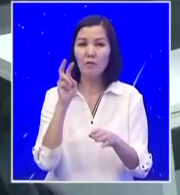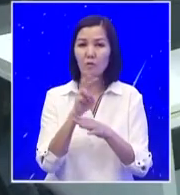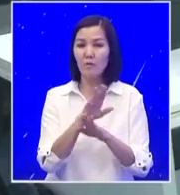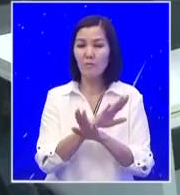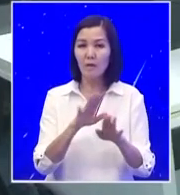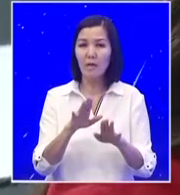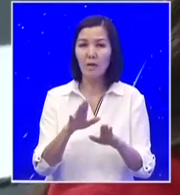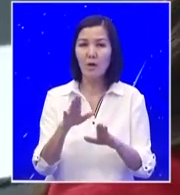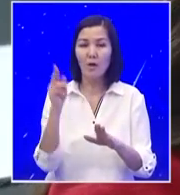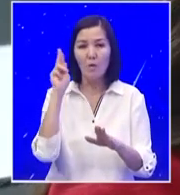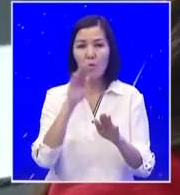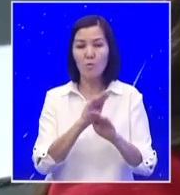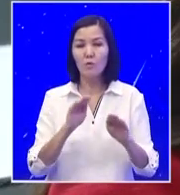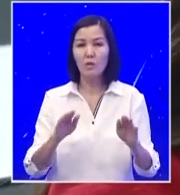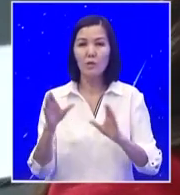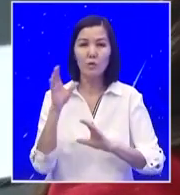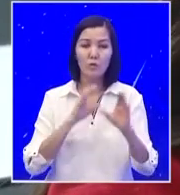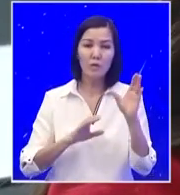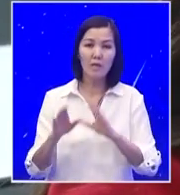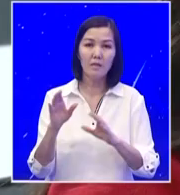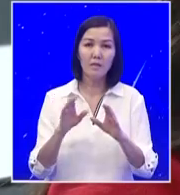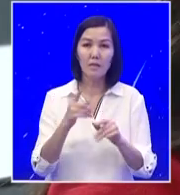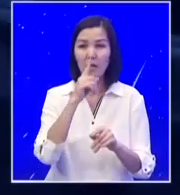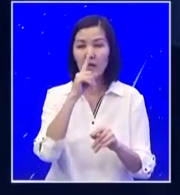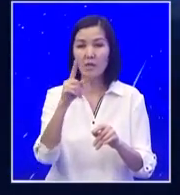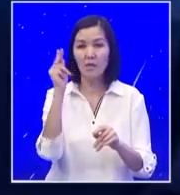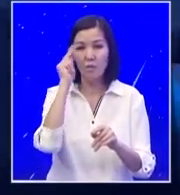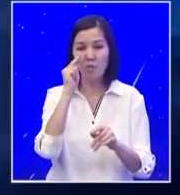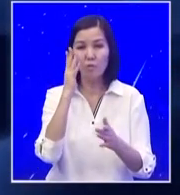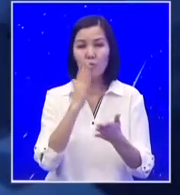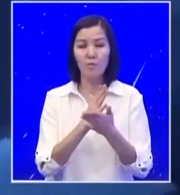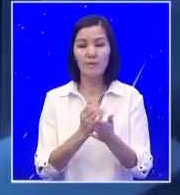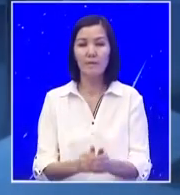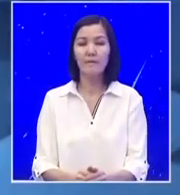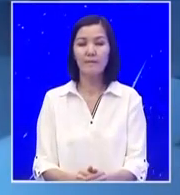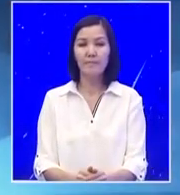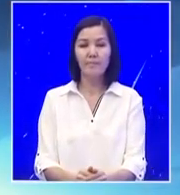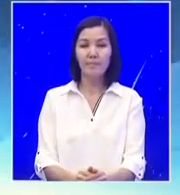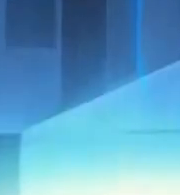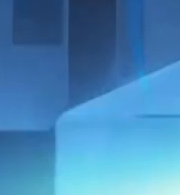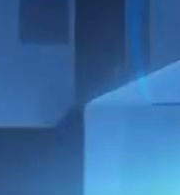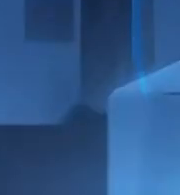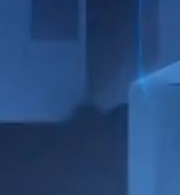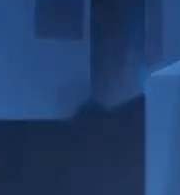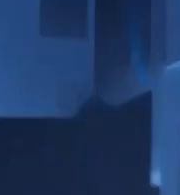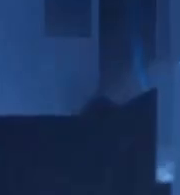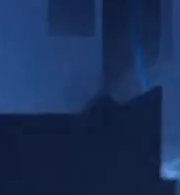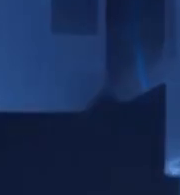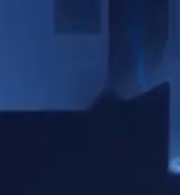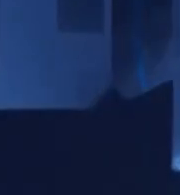мен студенттердің қашықтықта оқытылуы да қарастырылып жатқан көрінеді. Азиза Ғазезқызы, Ренат Өтеев, Нұр Сұлтан.